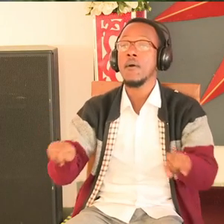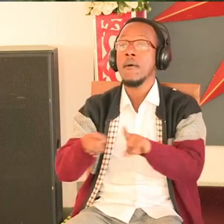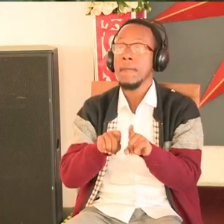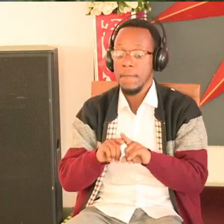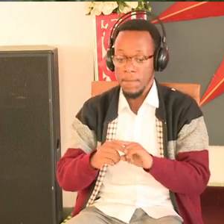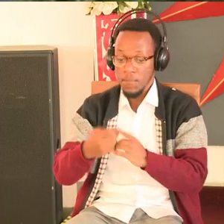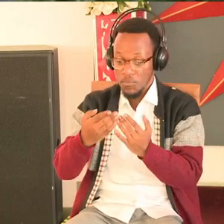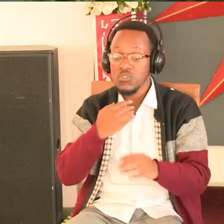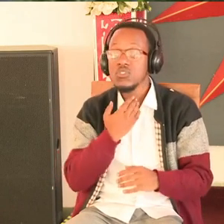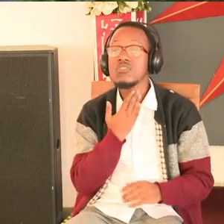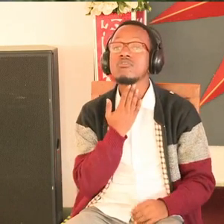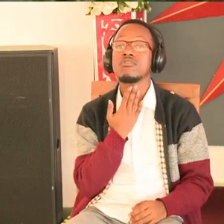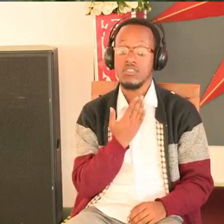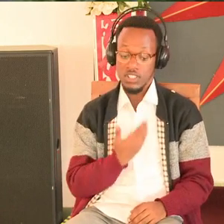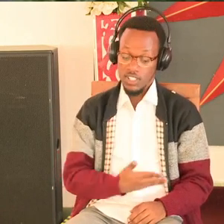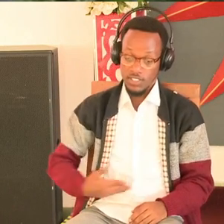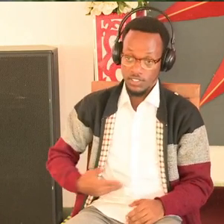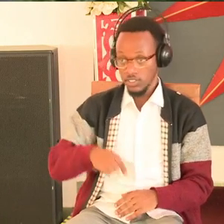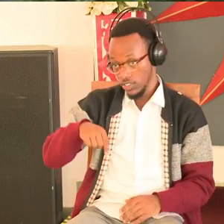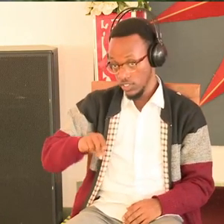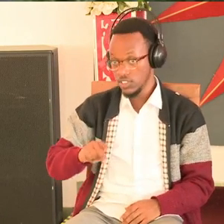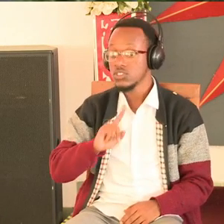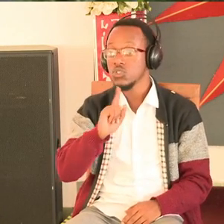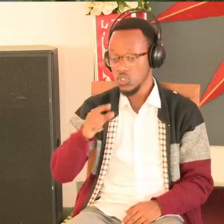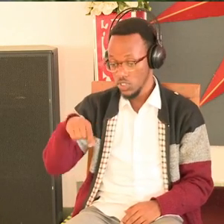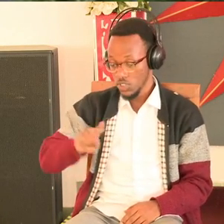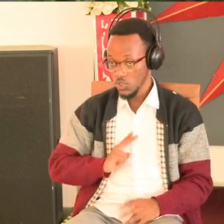iyo dufite nk'abana b'Imana